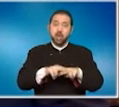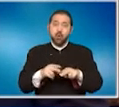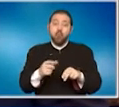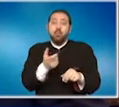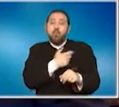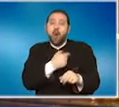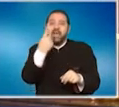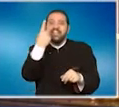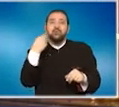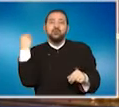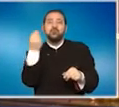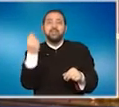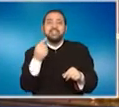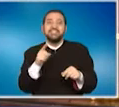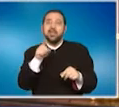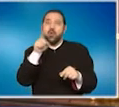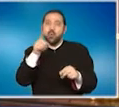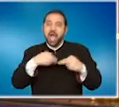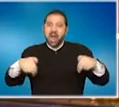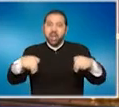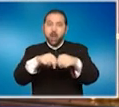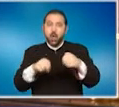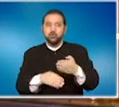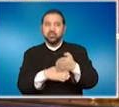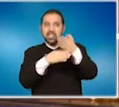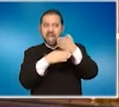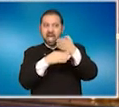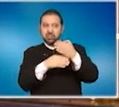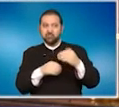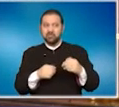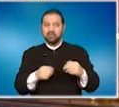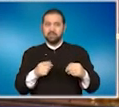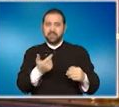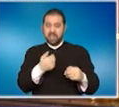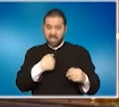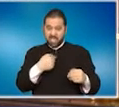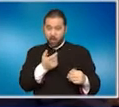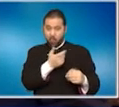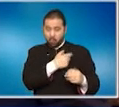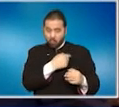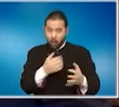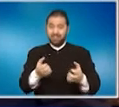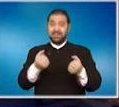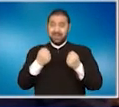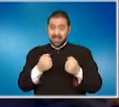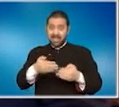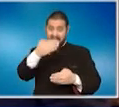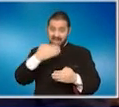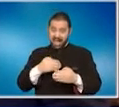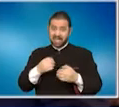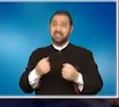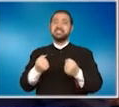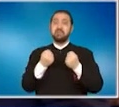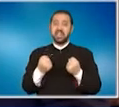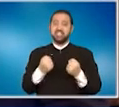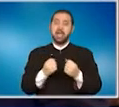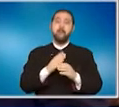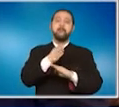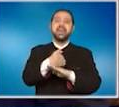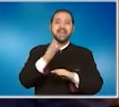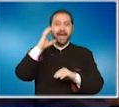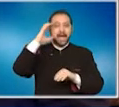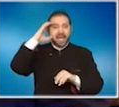asemenea Dumnezeu în condiții concrete de viață când eu sunt lovit de năpastă și eu pot de aici înainte să mă încredințez lui Dumnezeu cu totul prin credință.